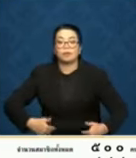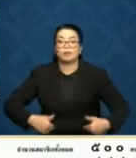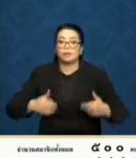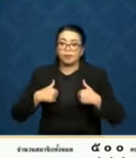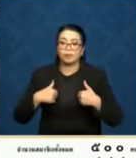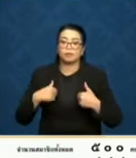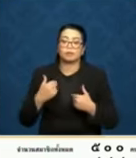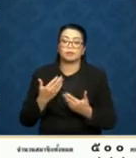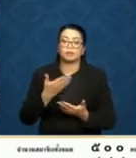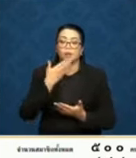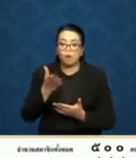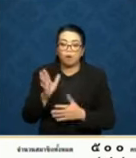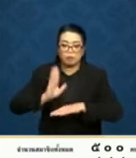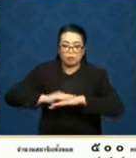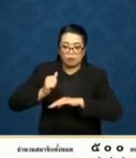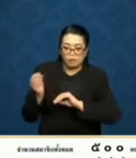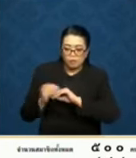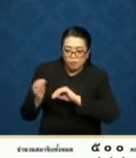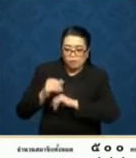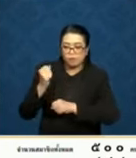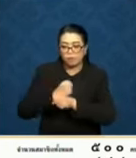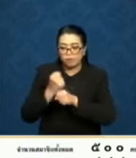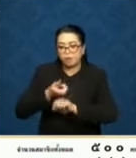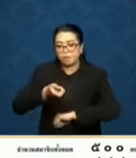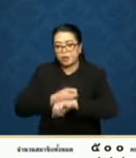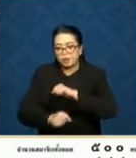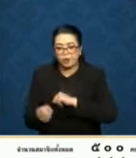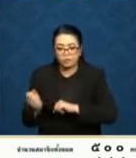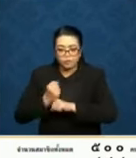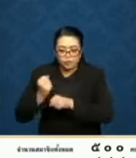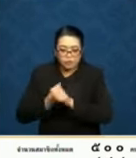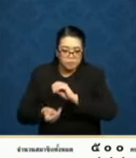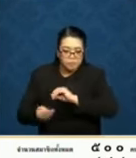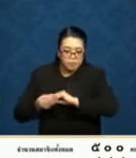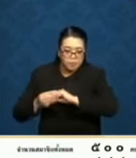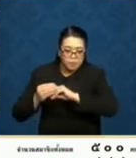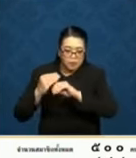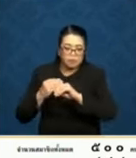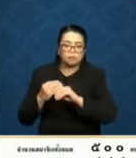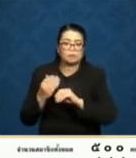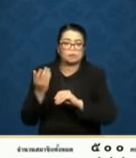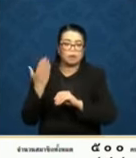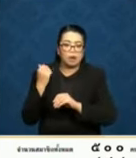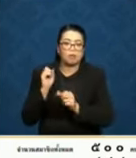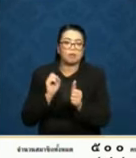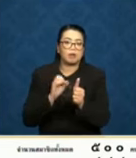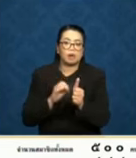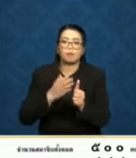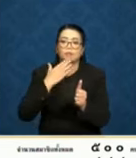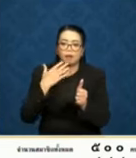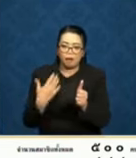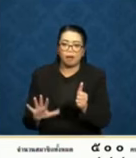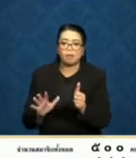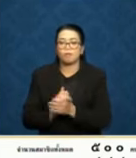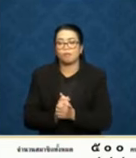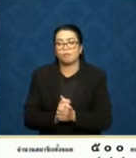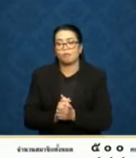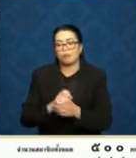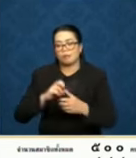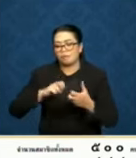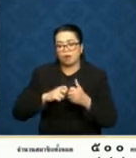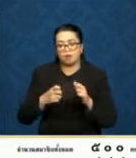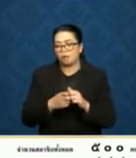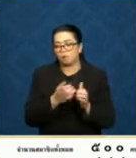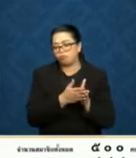ับสนุให้เกิดการ Upskill, Reskill ที่พเราพูดเกิมาตลอดระยะเวลา 2-3 วี้ปญหาทั้หมดทกาวมาครับ